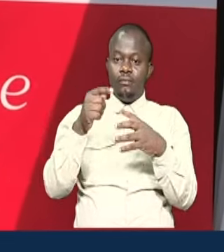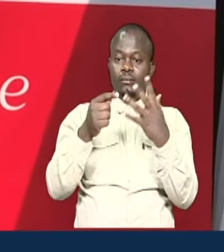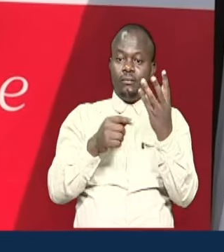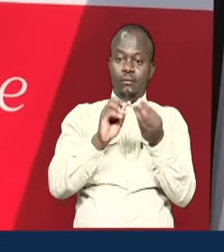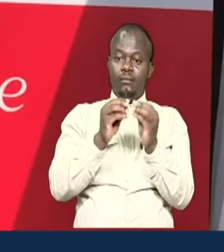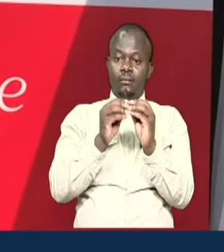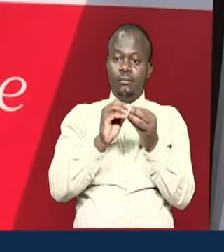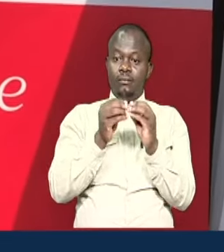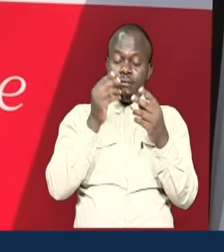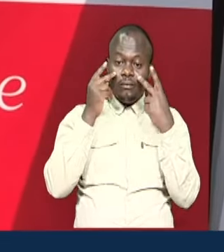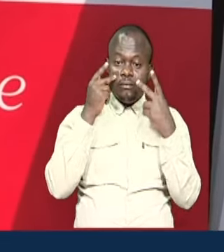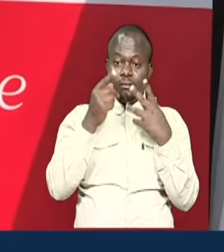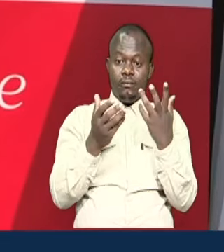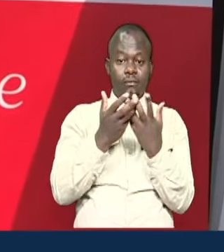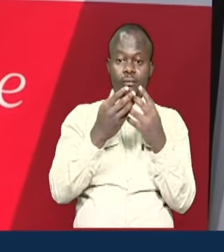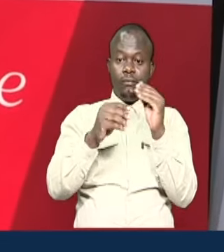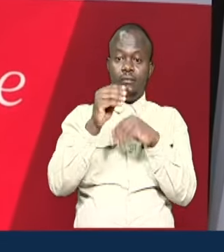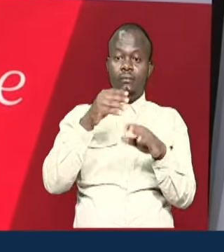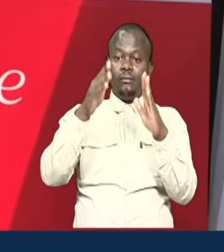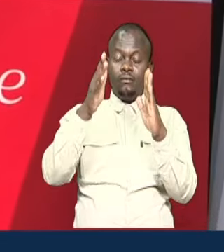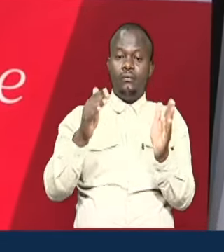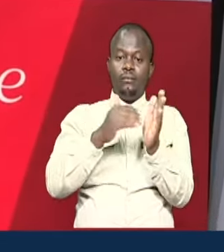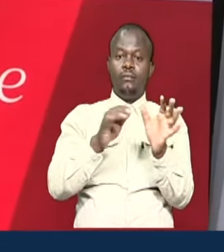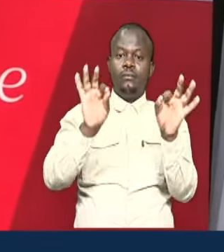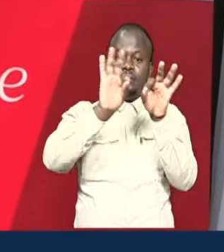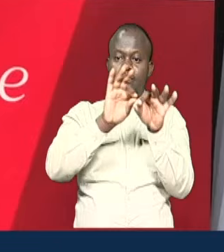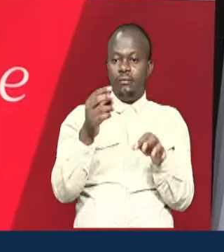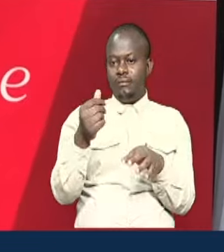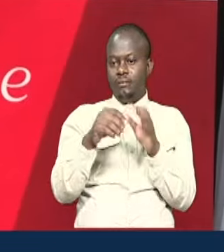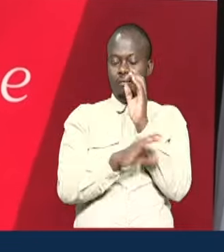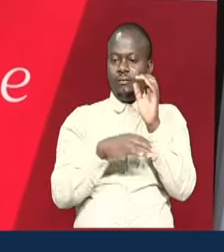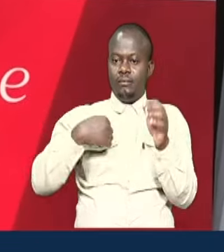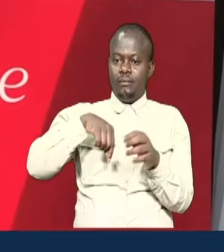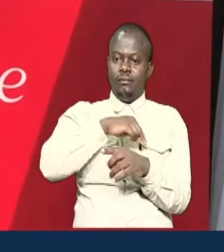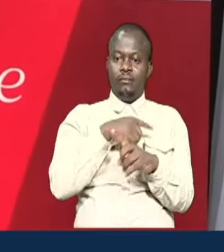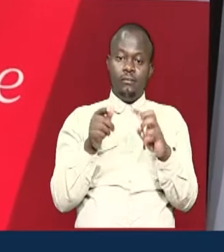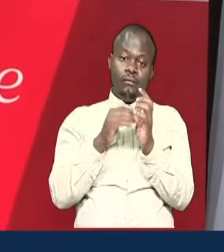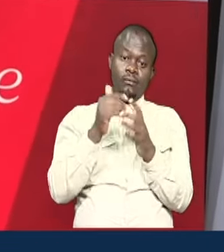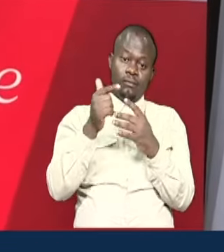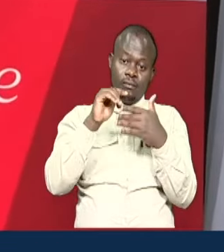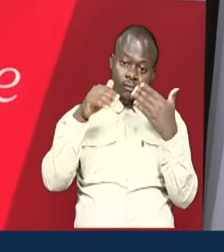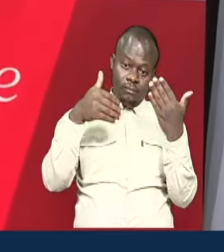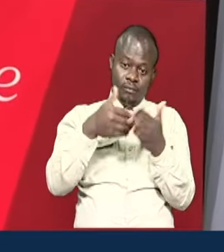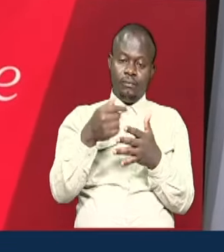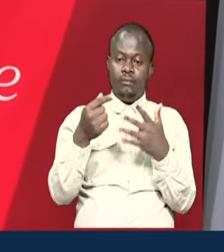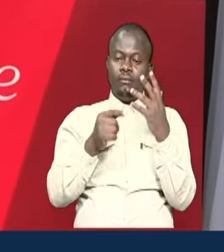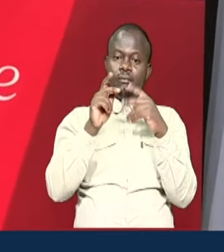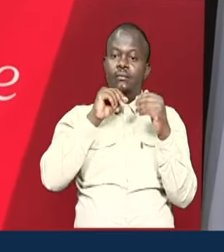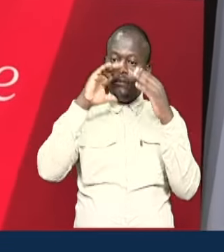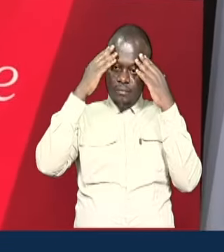mibare ukareba birebana n'amasoko n'agaciro k'amafaranga mu bihugu byacu kandi ibi byose ni ibintu abantu